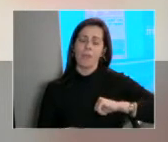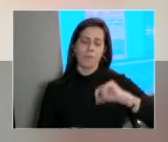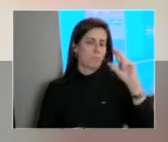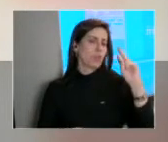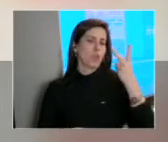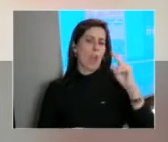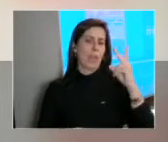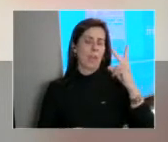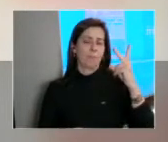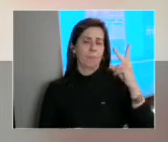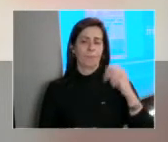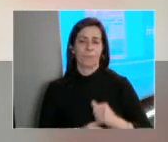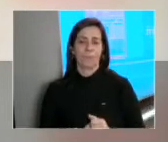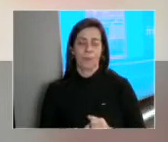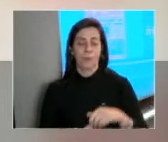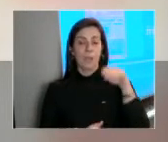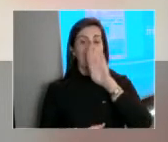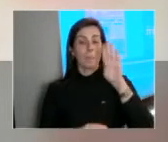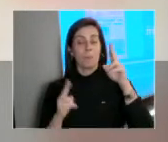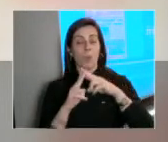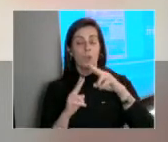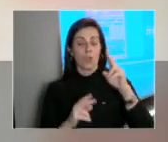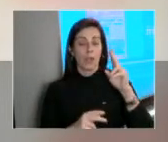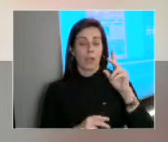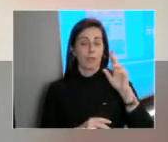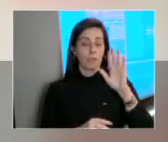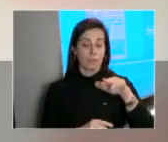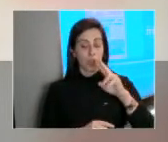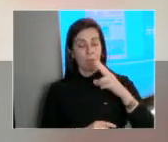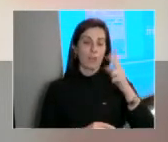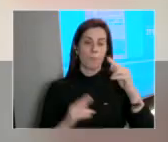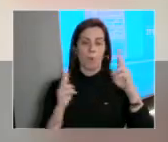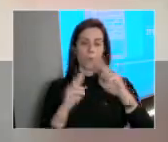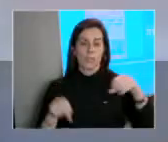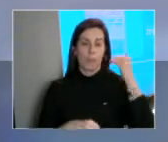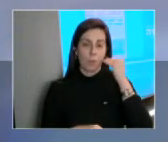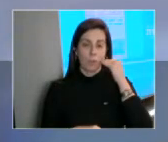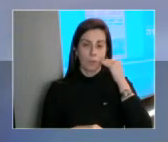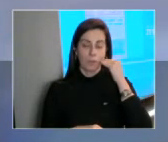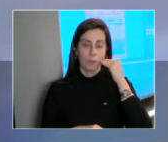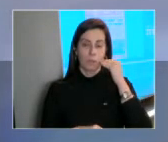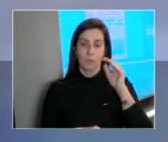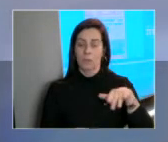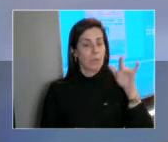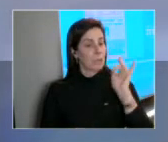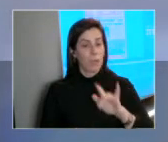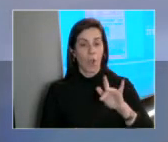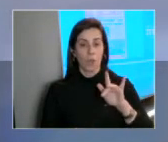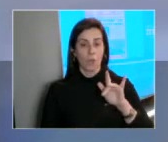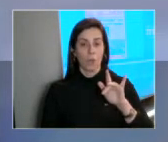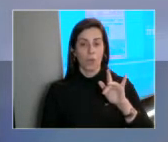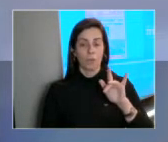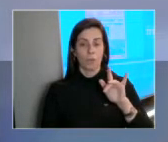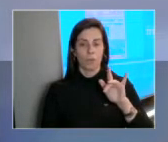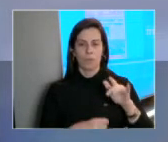ביום שני. נתניהו יפגוש את טראמפ ביום שני וביום שלישי. התנגדות גורפת לתוכנית מצד